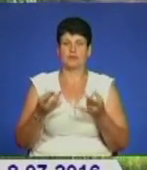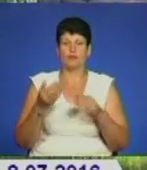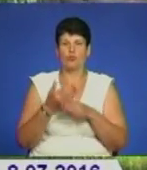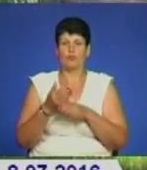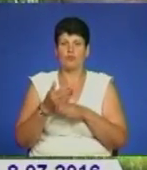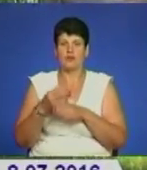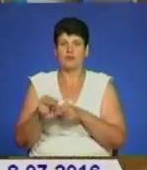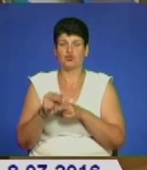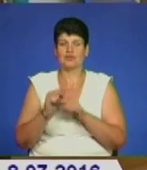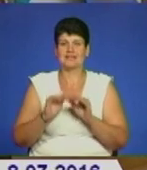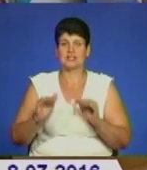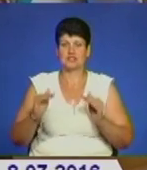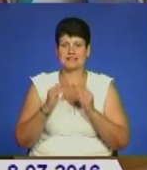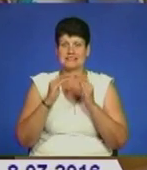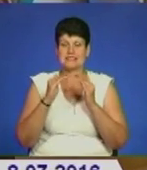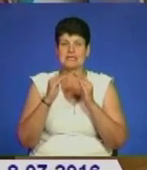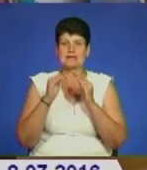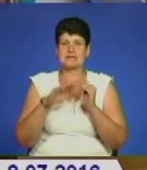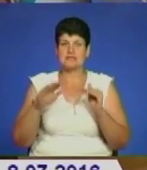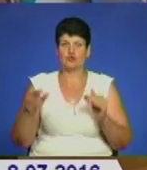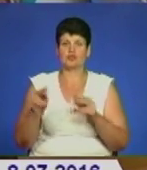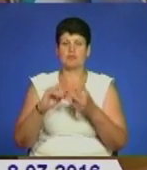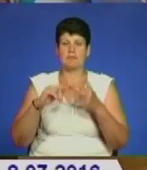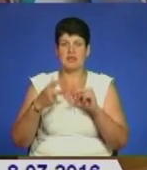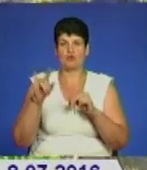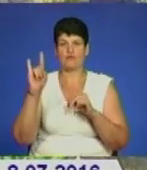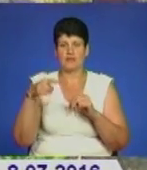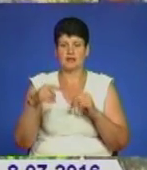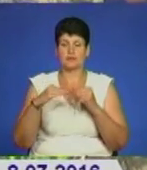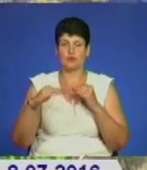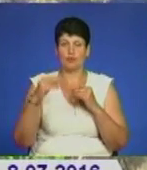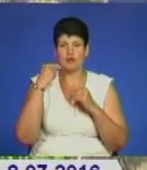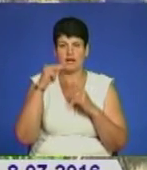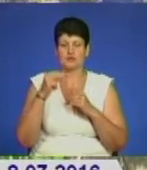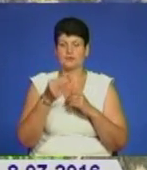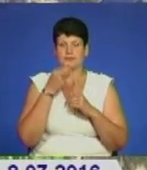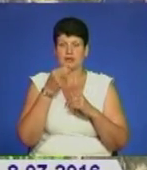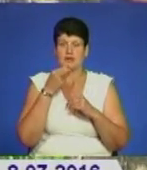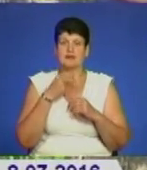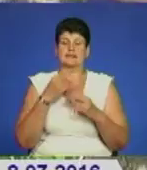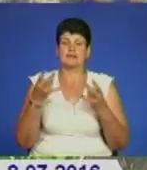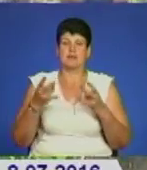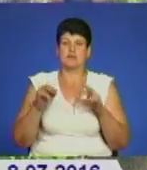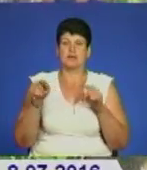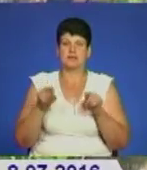відремонтовують дитячий садочок, міняють вікна і підлогу, поліпшують раціон. Важливо тут також сформувати